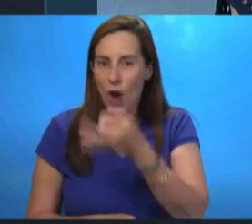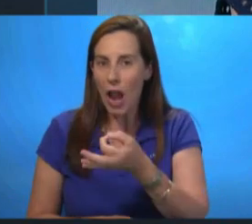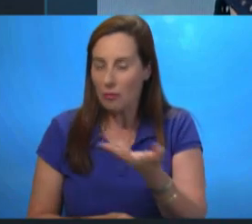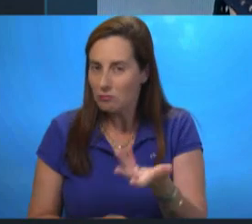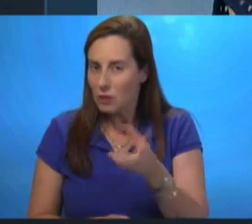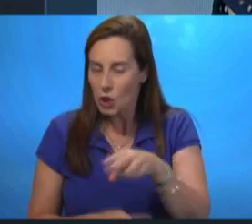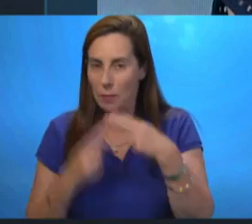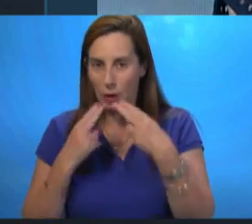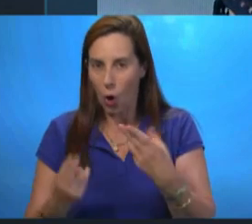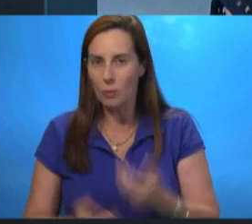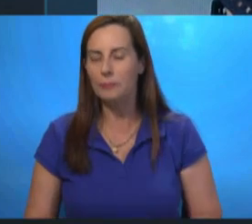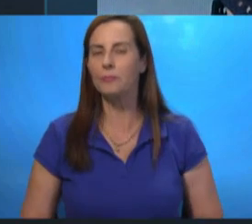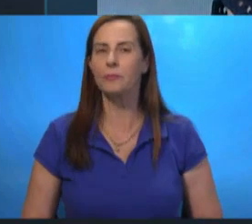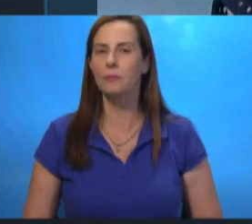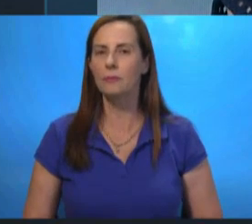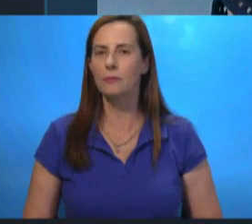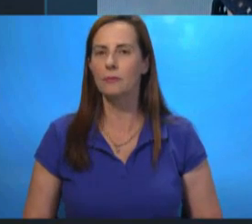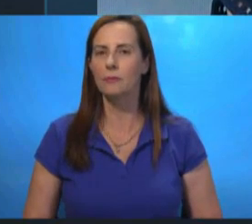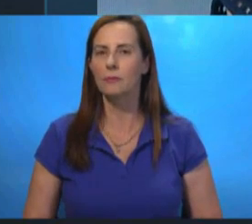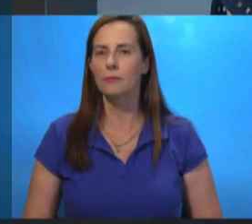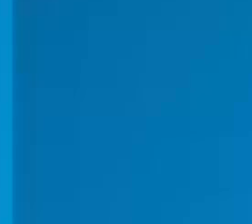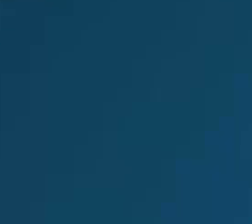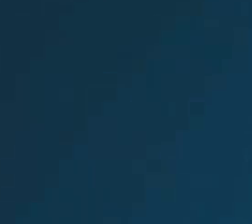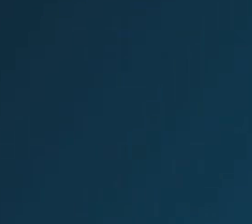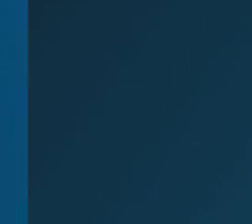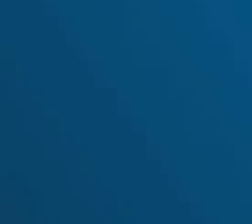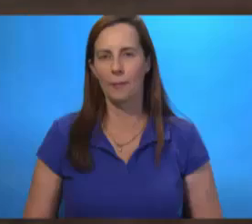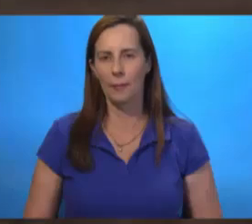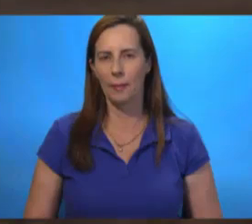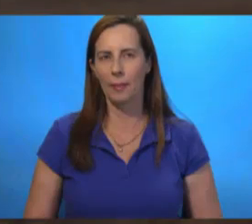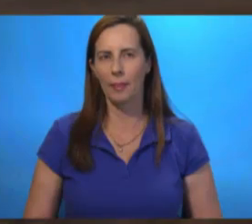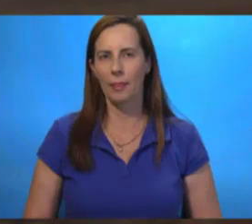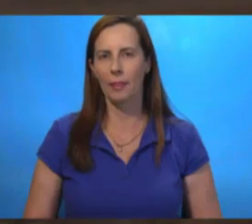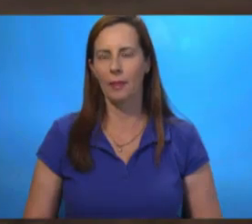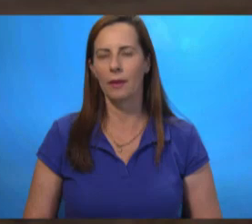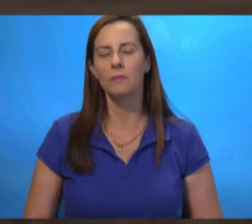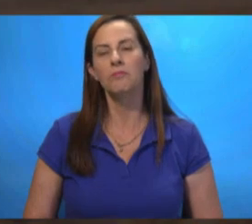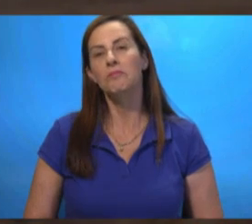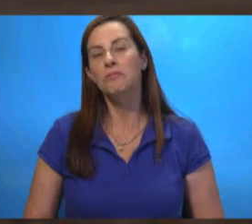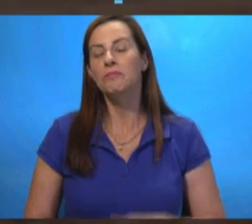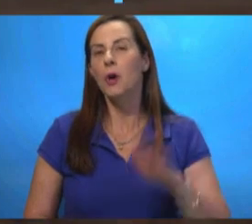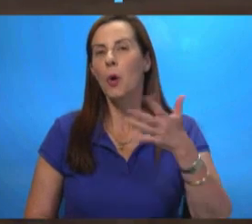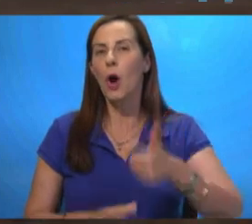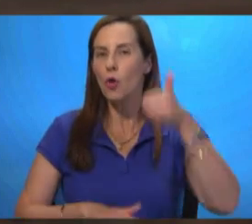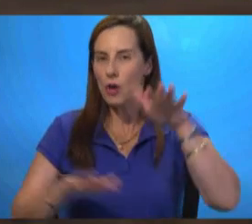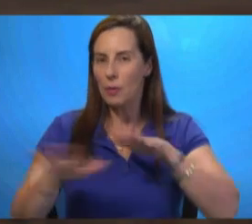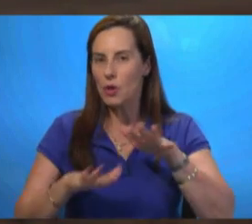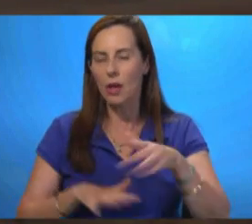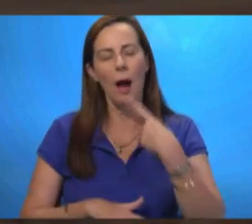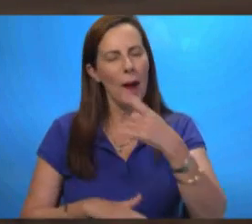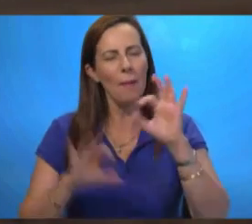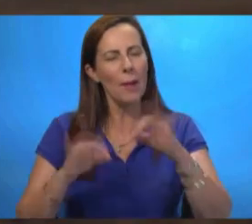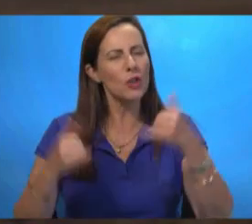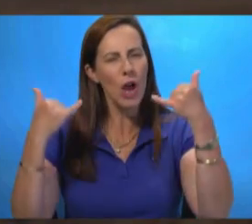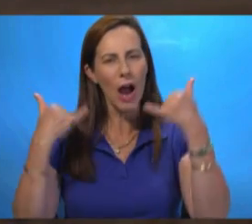הזה יש פתרון? כספי? אולי גאולה, ראש הממשלה מנחה ממש בשעה